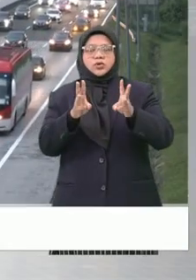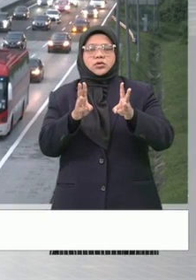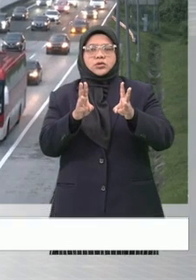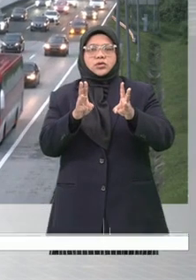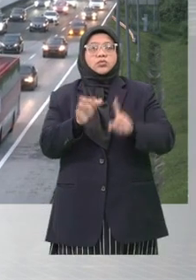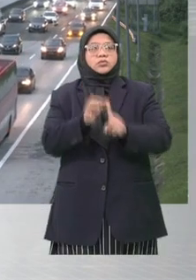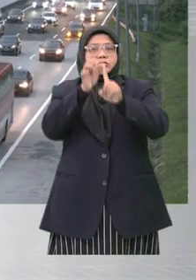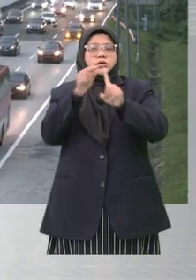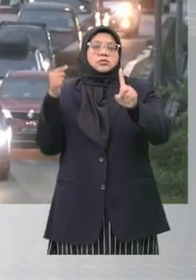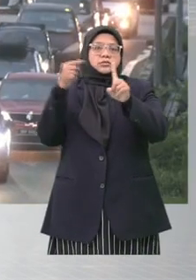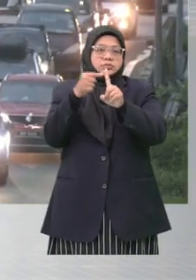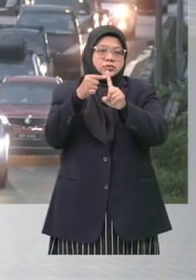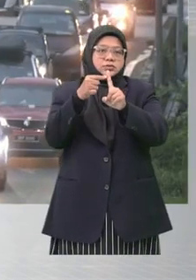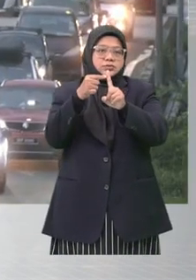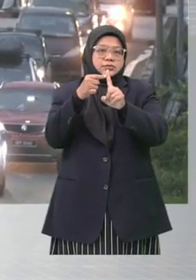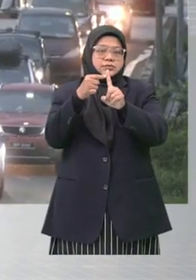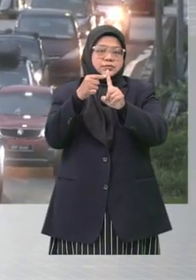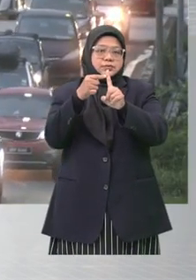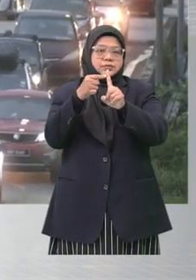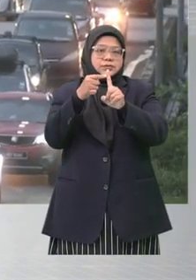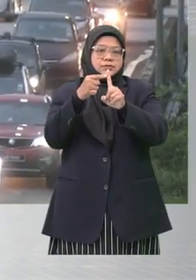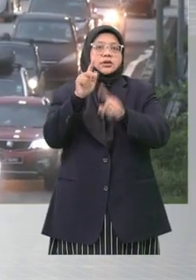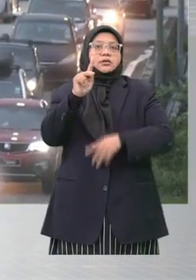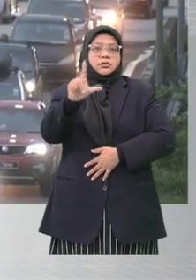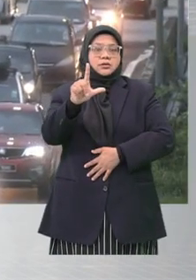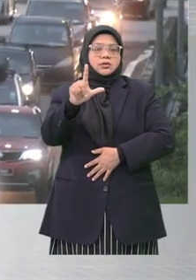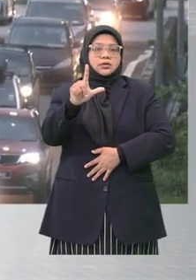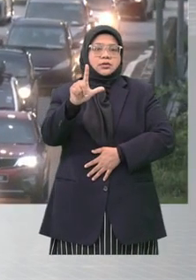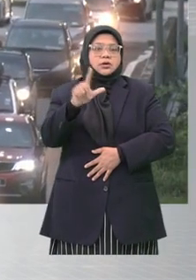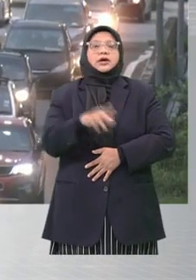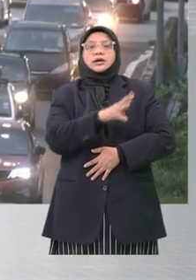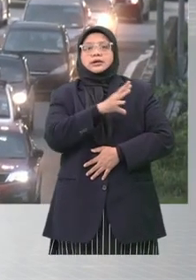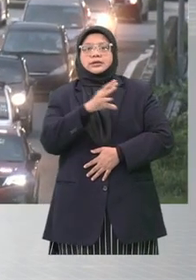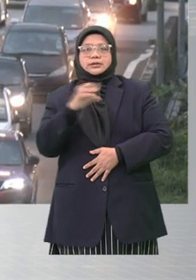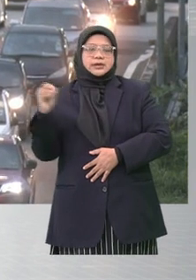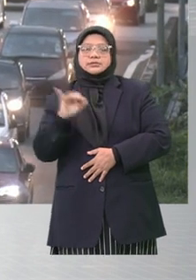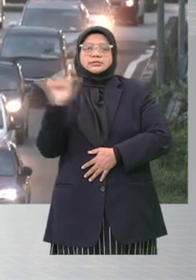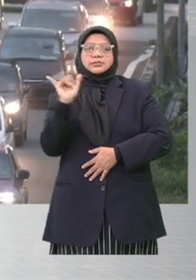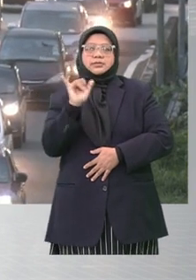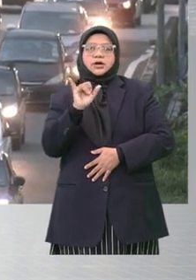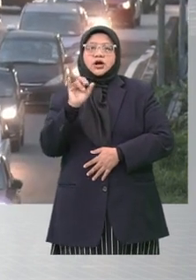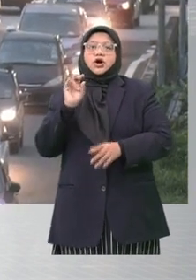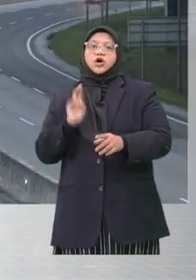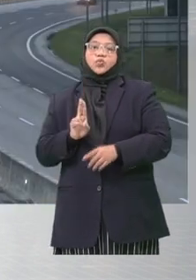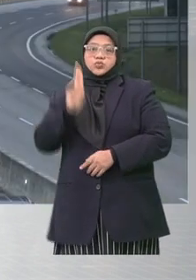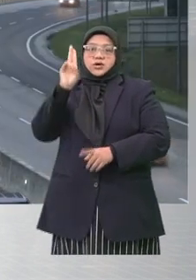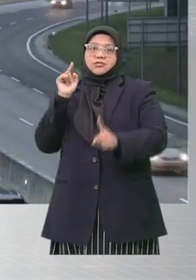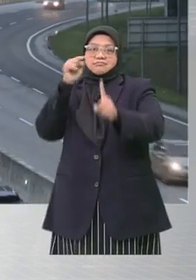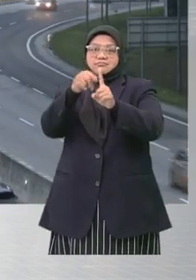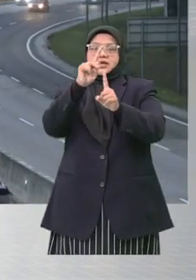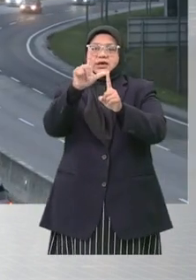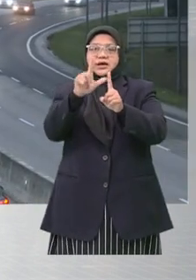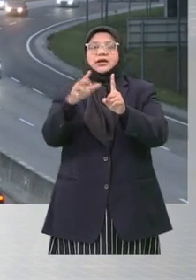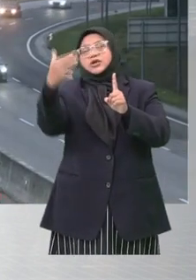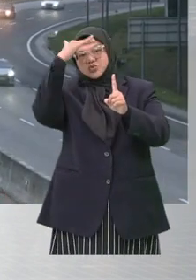untuk pengguna menuju ke ibu kota, arah selatan dan juga menuju ke arah utara. Saya mulakan dengan tinjauan Lebuh Raya di